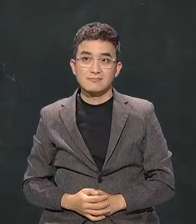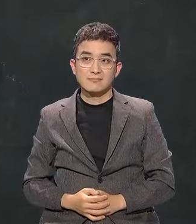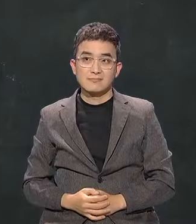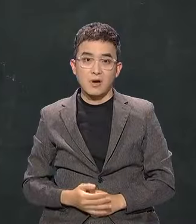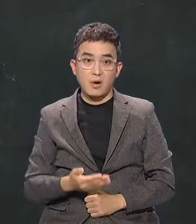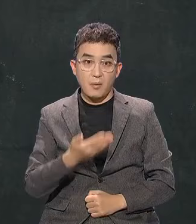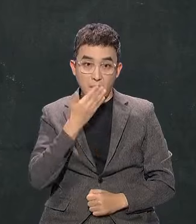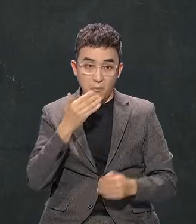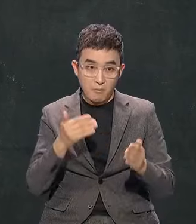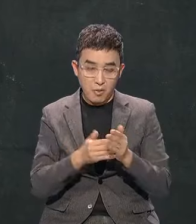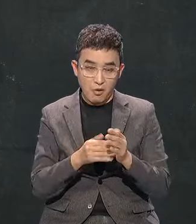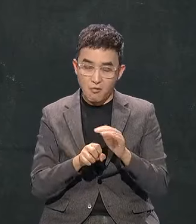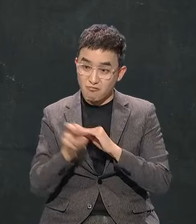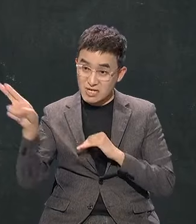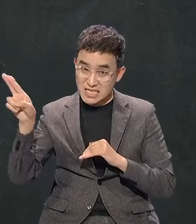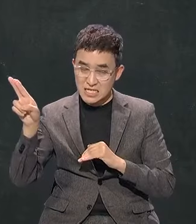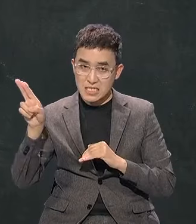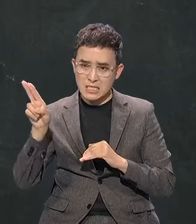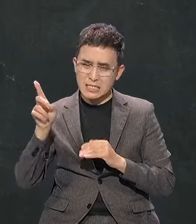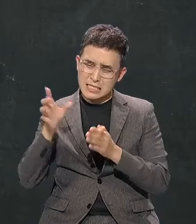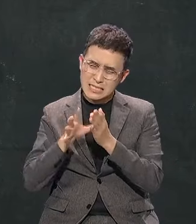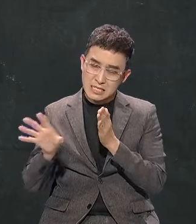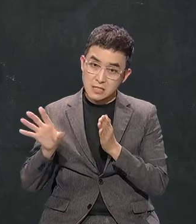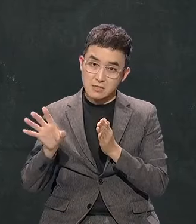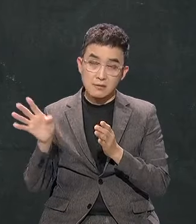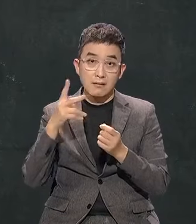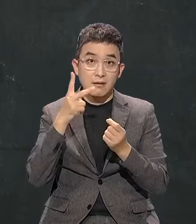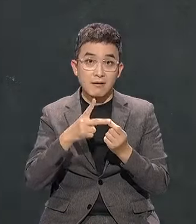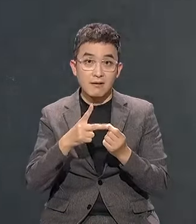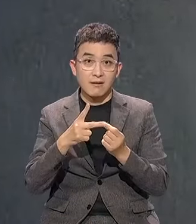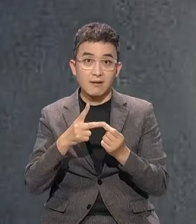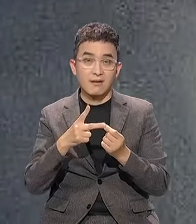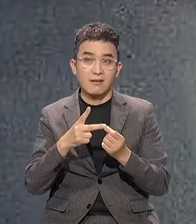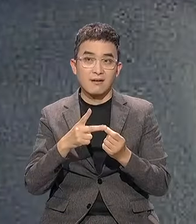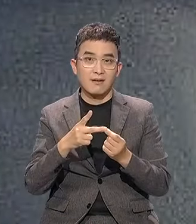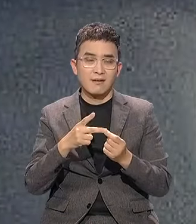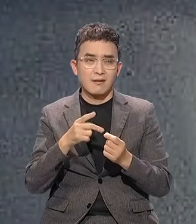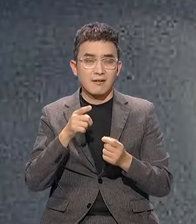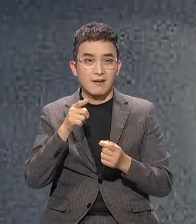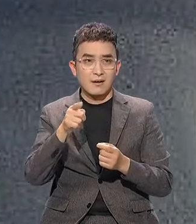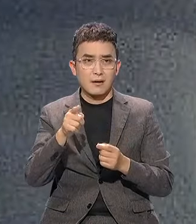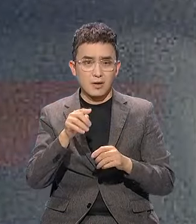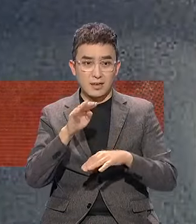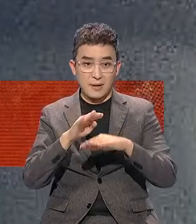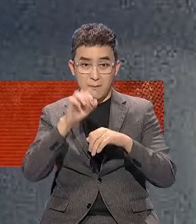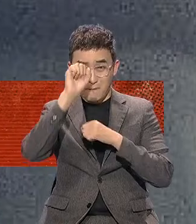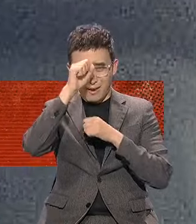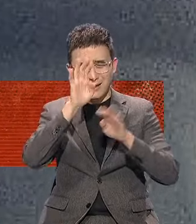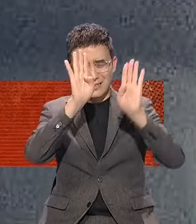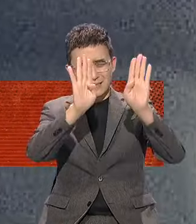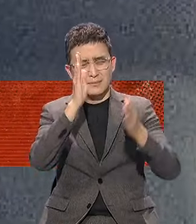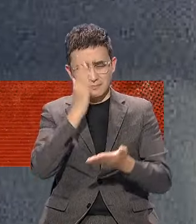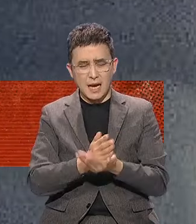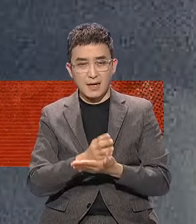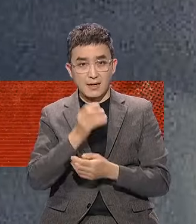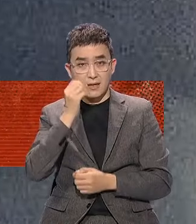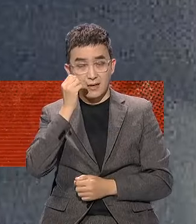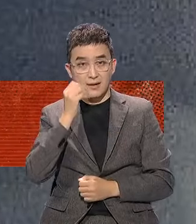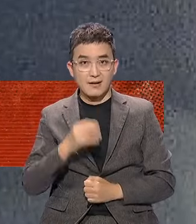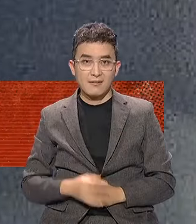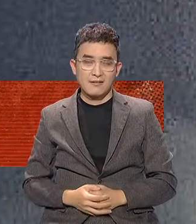먹튀에 이해서이어서 사반 연중 캠페인을 하렵니다 족을 올리지 마시오 이거 아니 근데 좀 이거